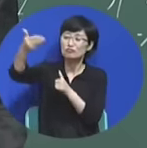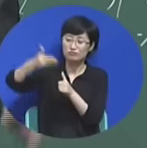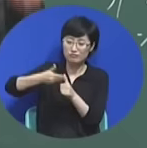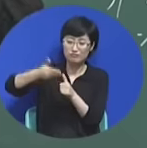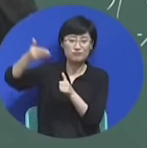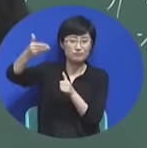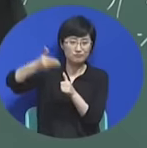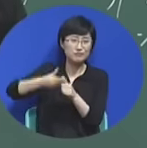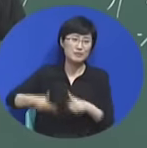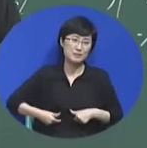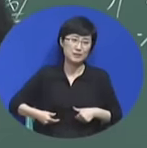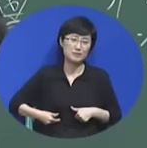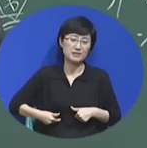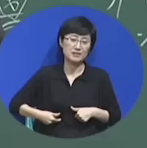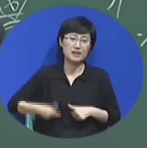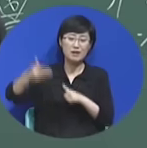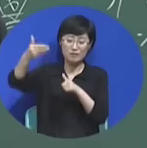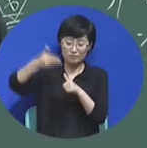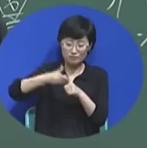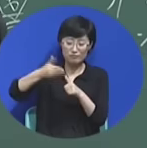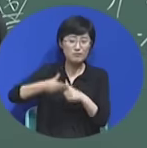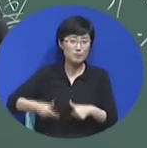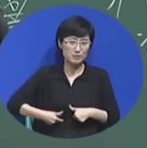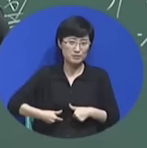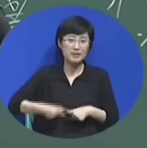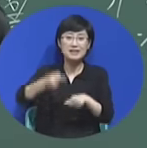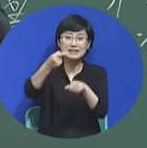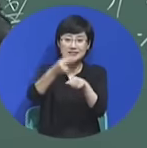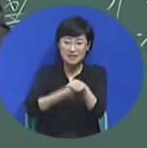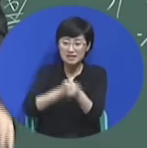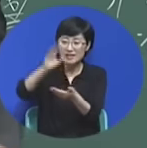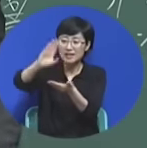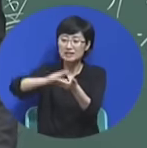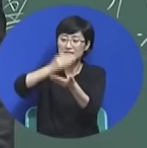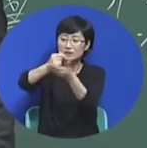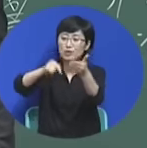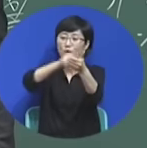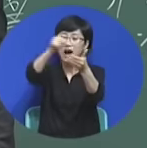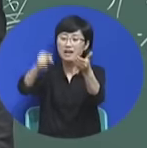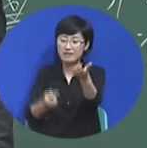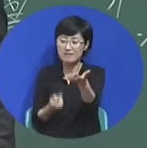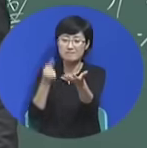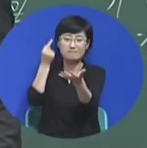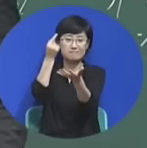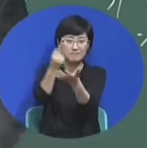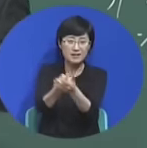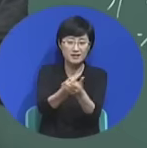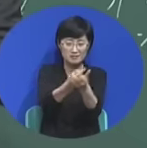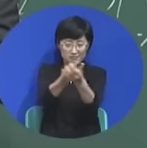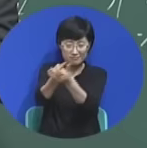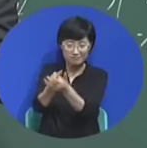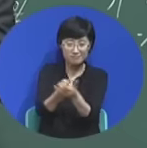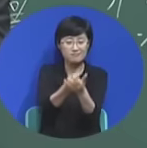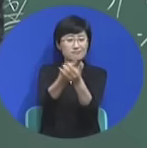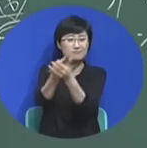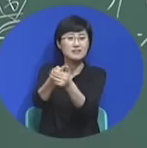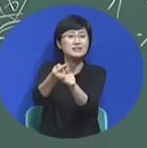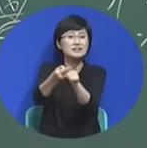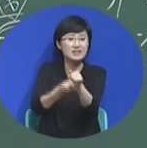因为不能,所以加在你身上. 그래서 그리스도 안에서 나오는 거예요. 所以在基督里才能出来. 이렇게 되면 어느 날